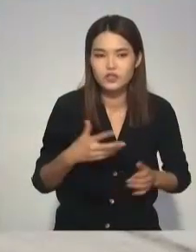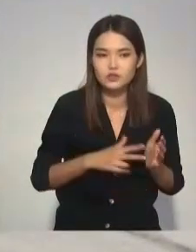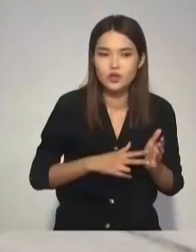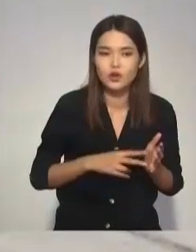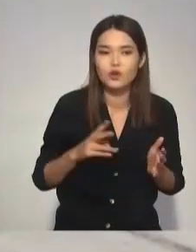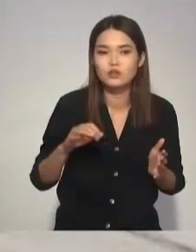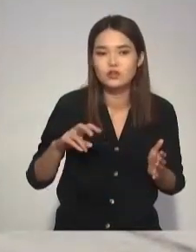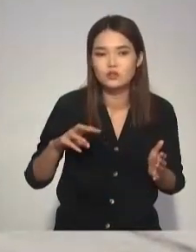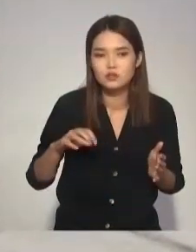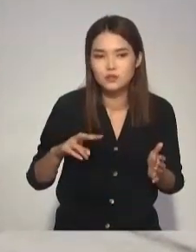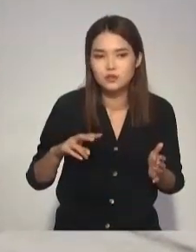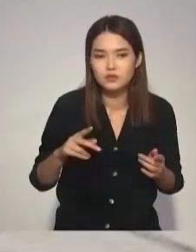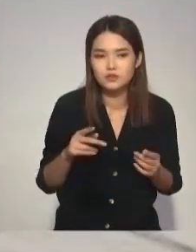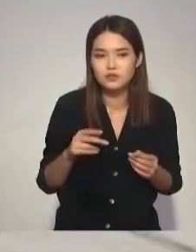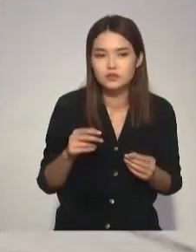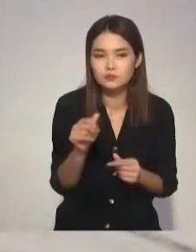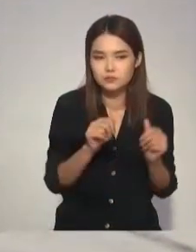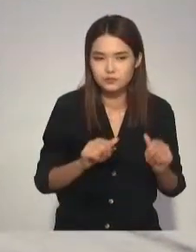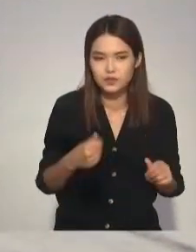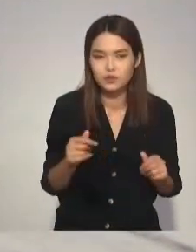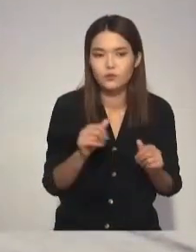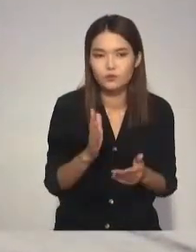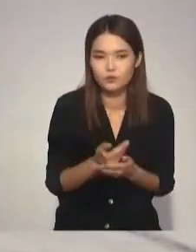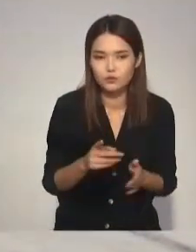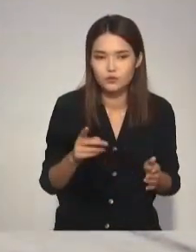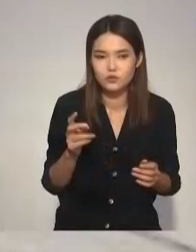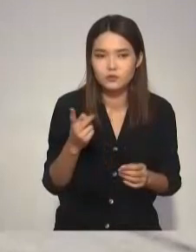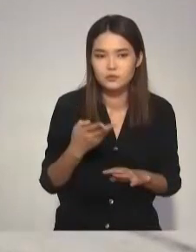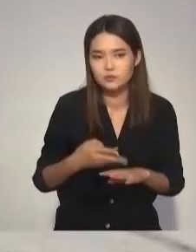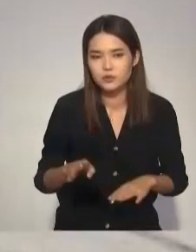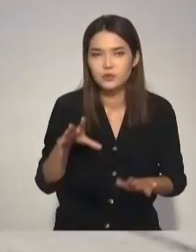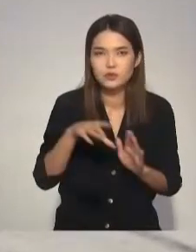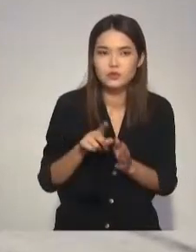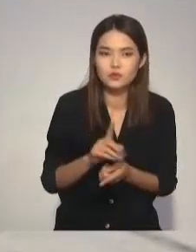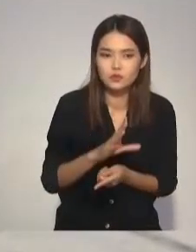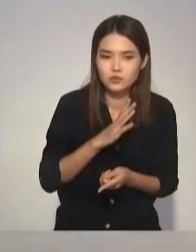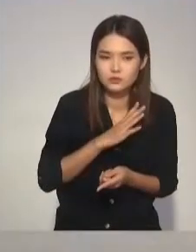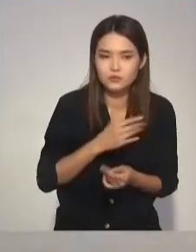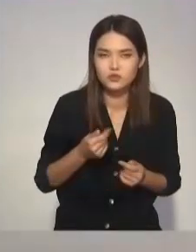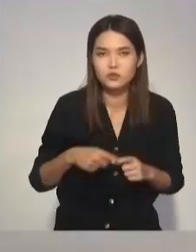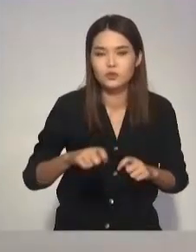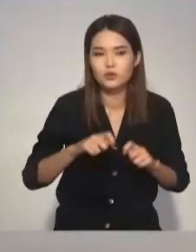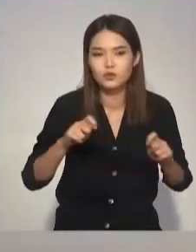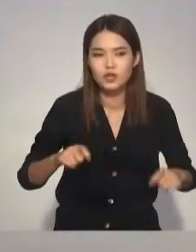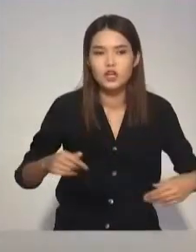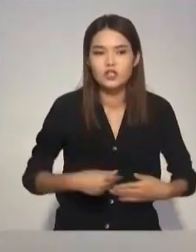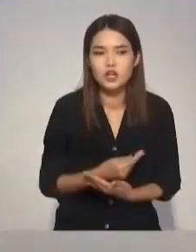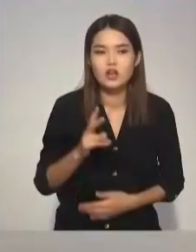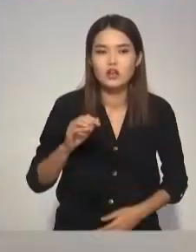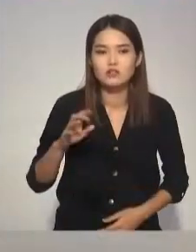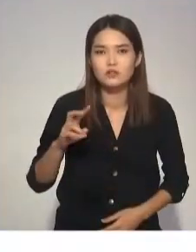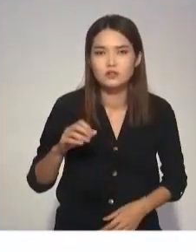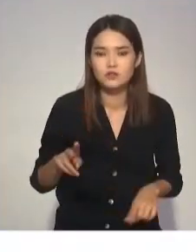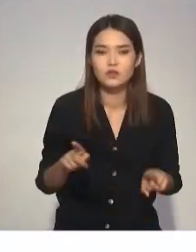жобаны биыл іске қосамыз ба деді. Соның бір бөлігі міне бүгін біз ашып отырмыз. Жаңа цехта жылына 500 мың